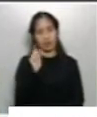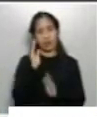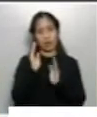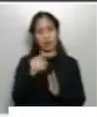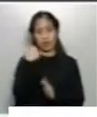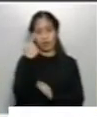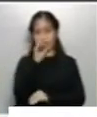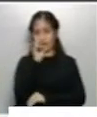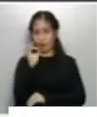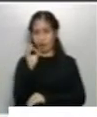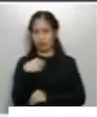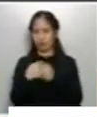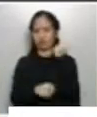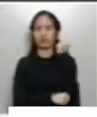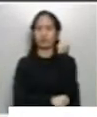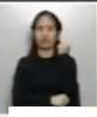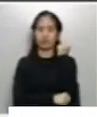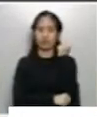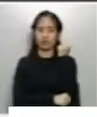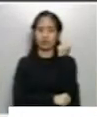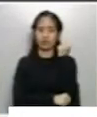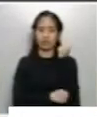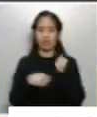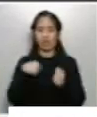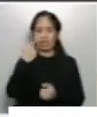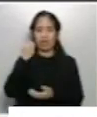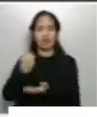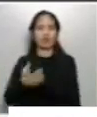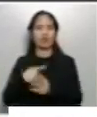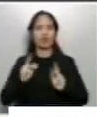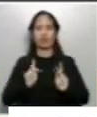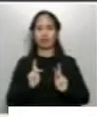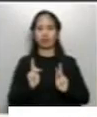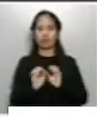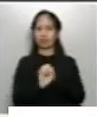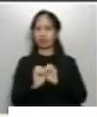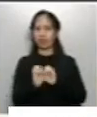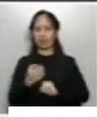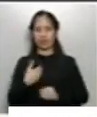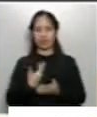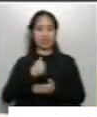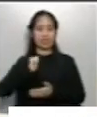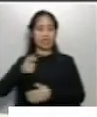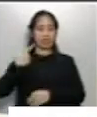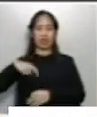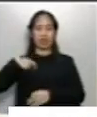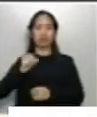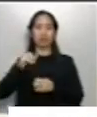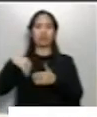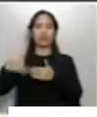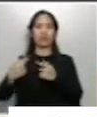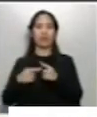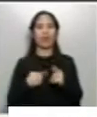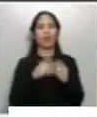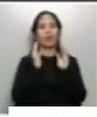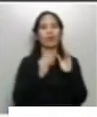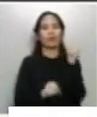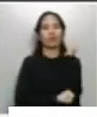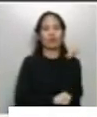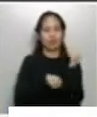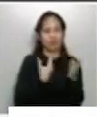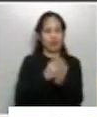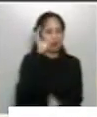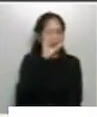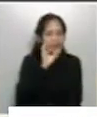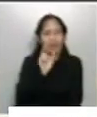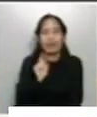ก็คือคนยากคนจนแหละครับคนรวยเขาไม่กลัวหรอกจ้างทนายมาฟ้องน่ะแต่คนจนนี่อย่าว่าแต่จ้างทนายท่านประธ